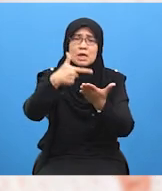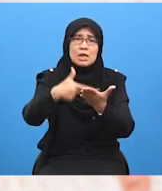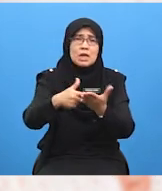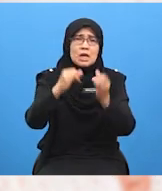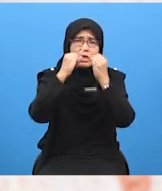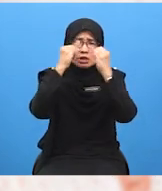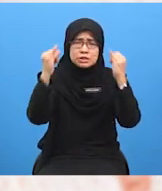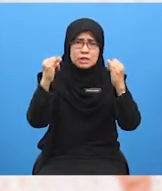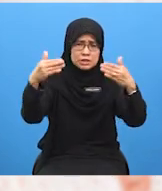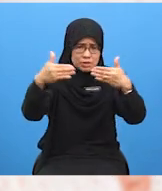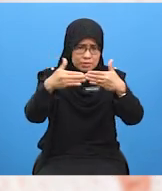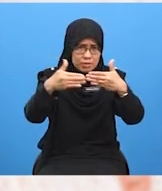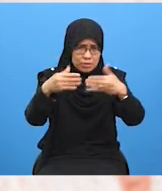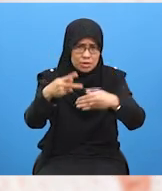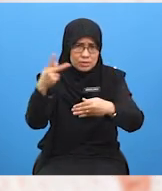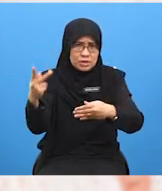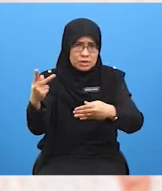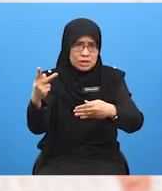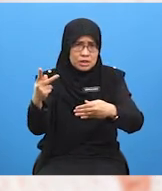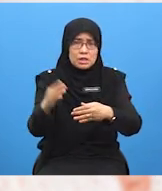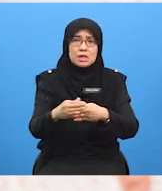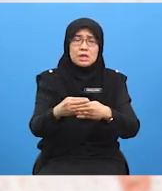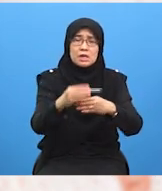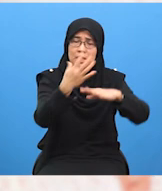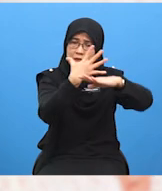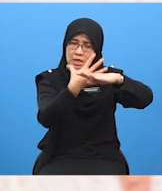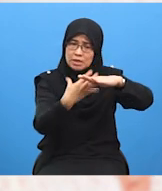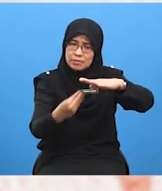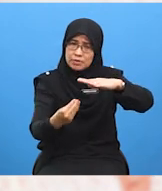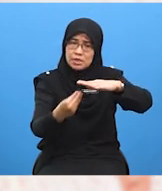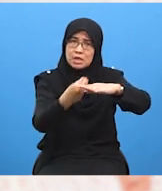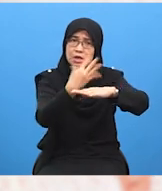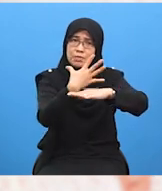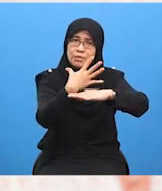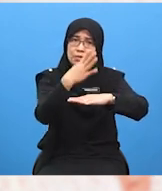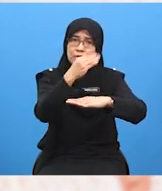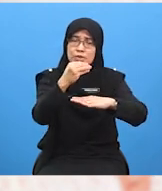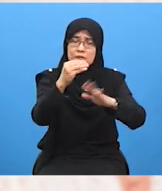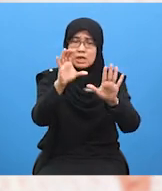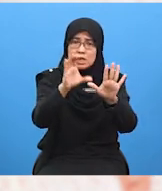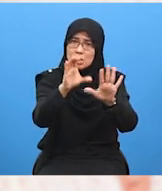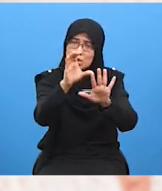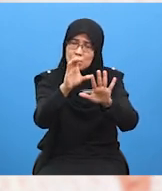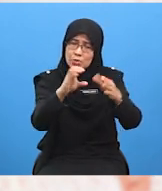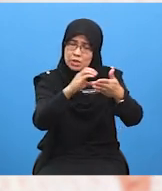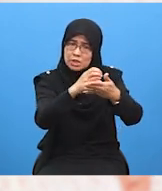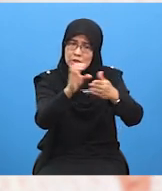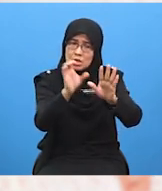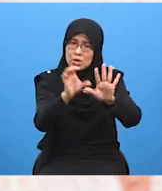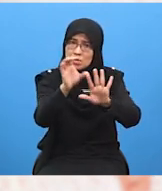peranti, iaitu input, output serta komponen elektronik yang digunakan.